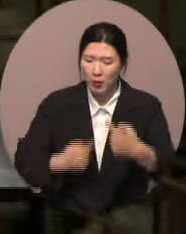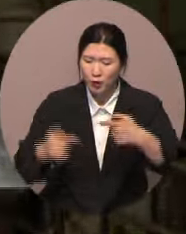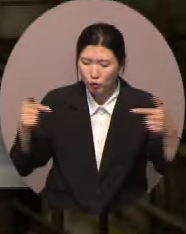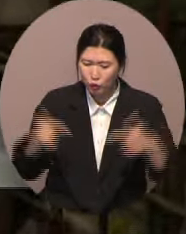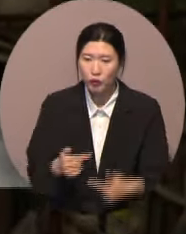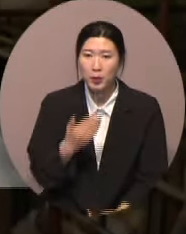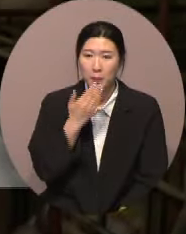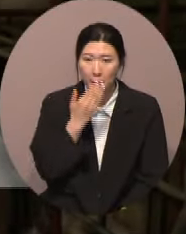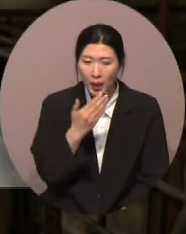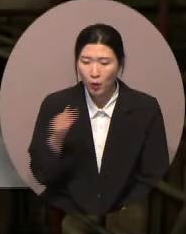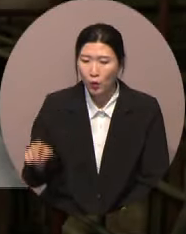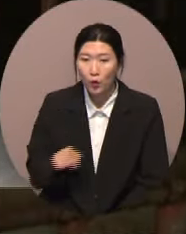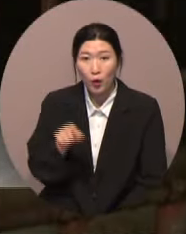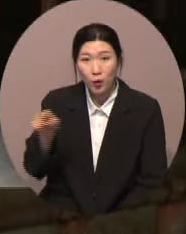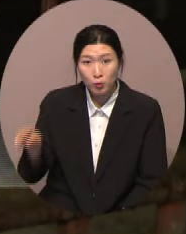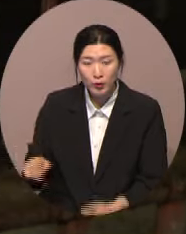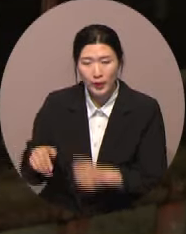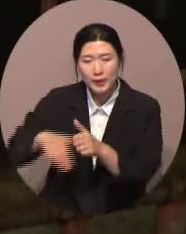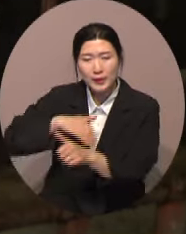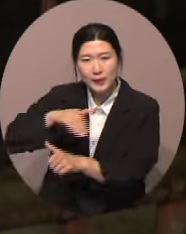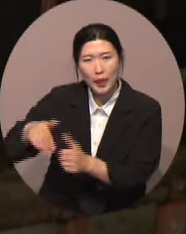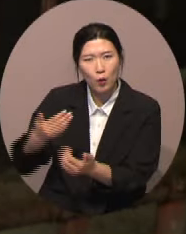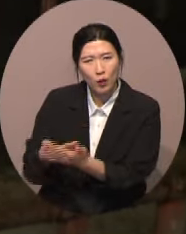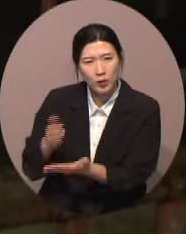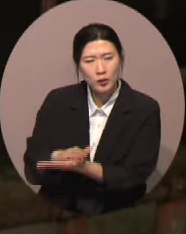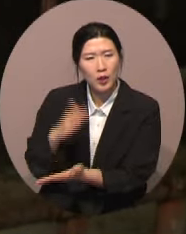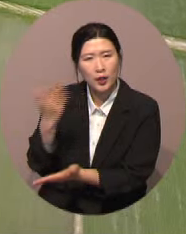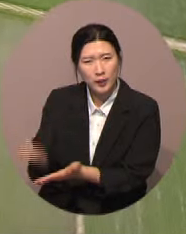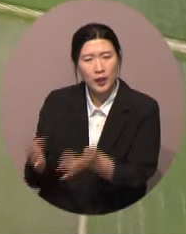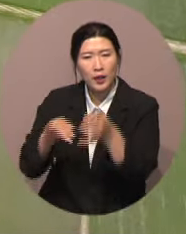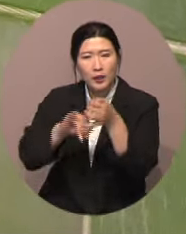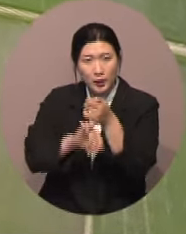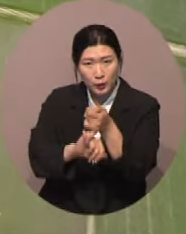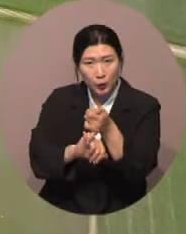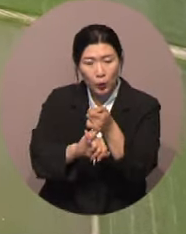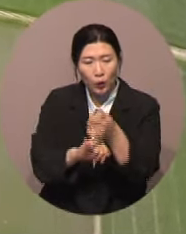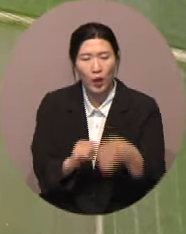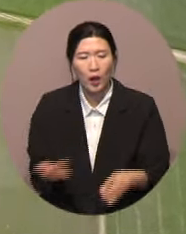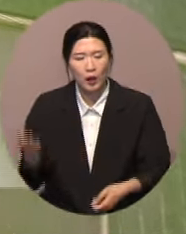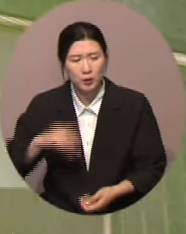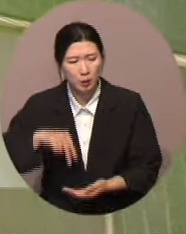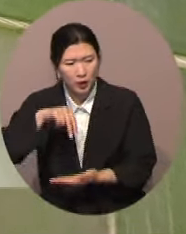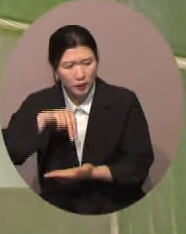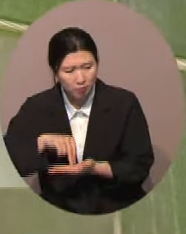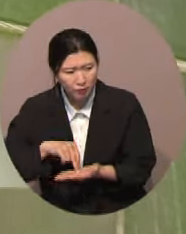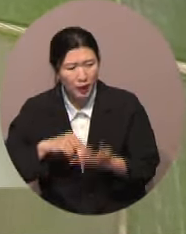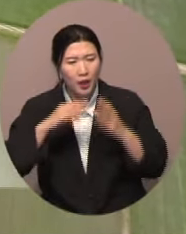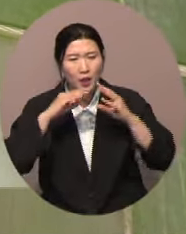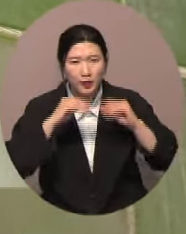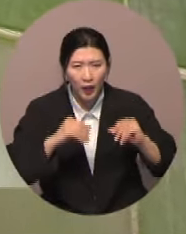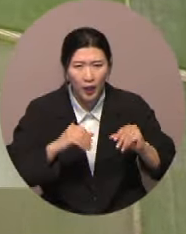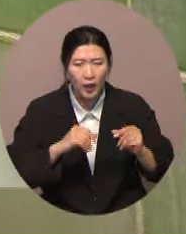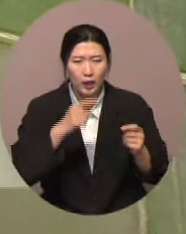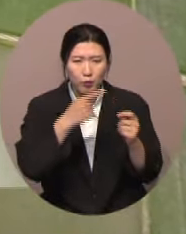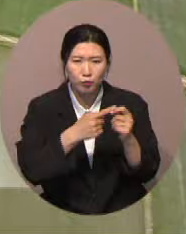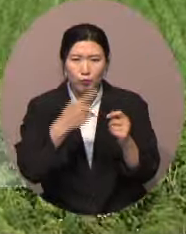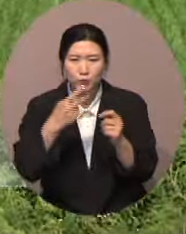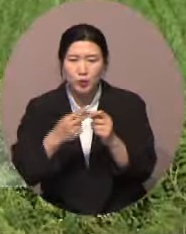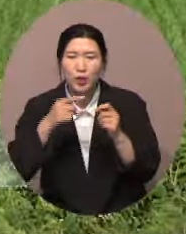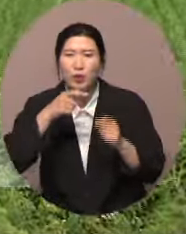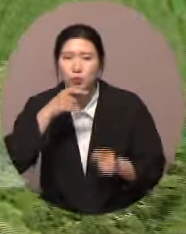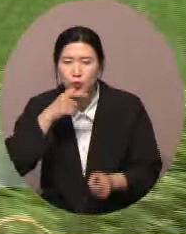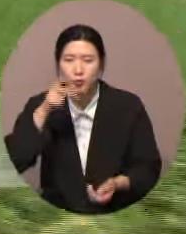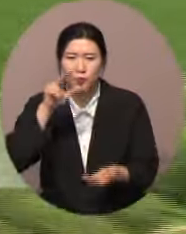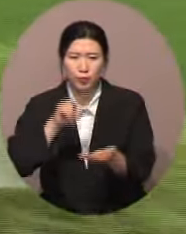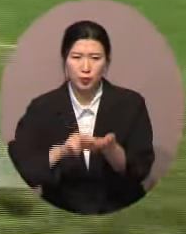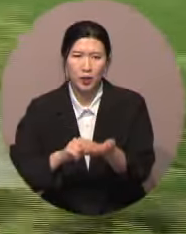인근 주민의 정주 여건도 개선하겠다는 계획입니다. 하지만 주민들은 인근 토양뿐 아니라 내수면 바닥까지 오염될